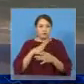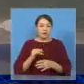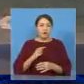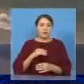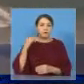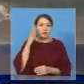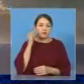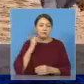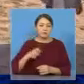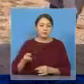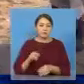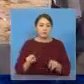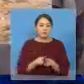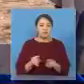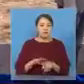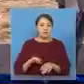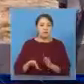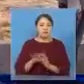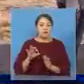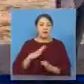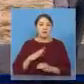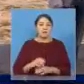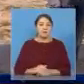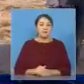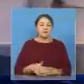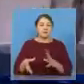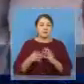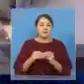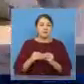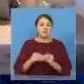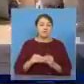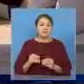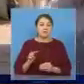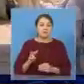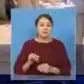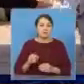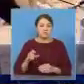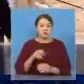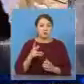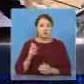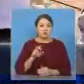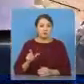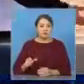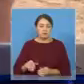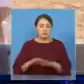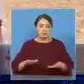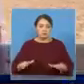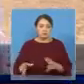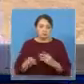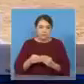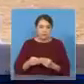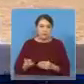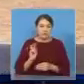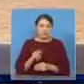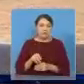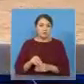Алматинского района, а также ряда областных департаментов. Всего порядка 300 человек. Многие пришли со своими детьми. За несколько часов